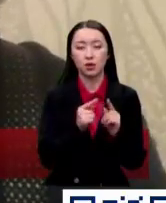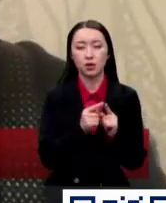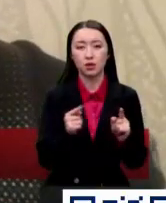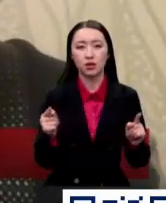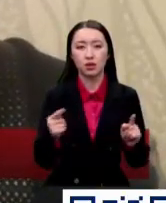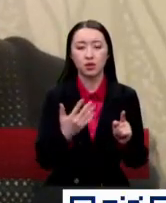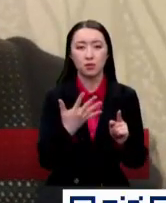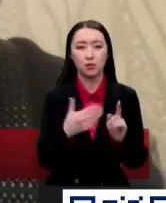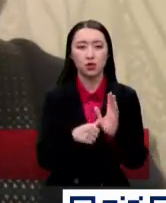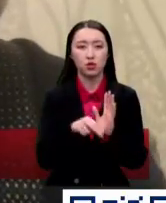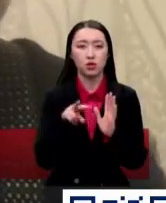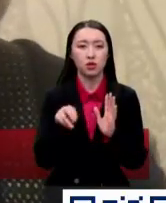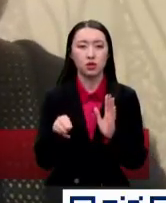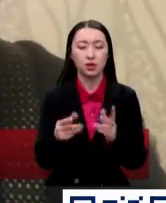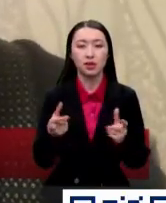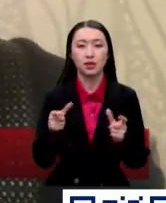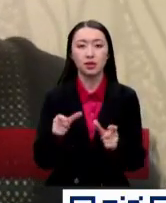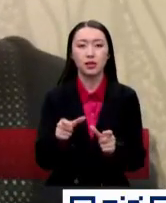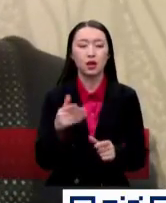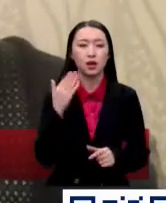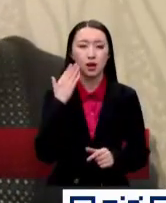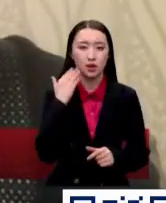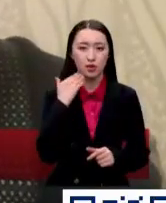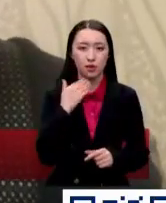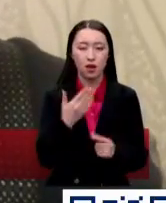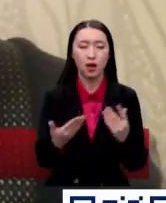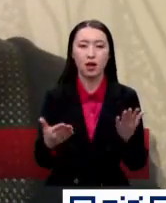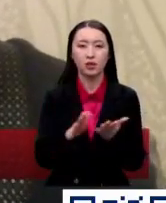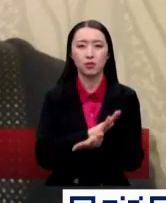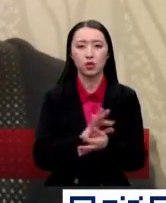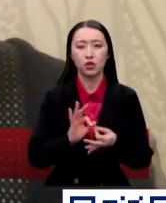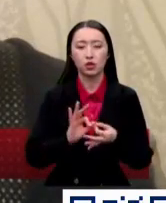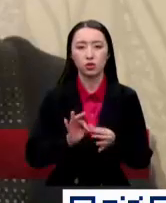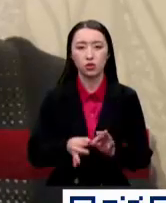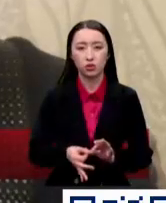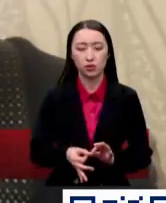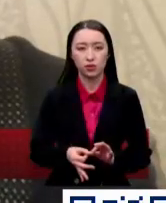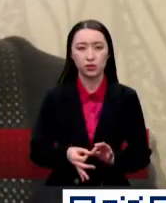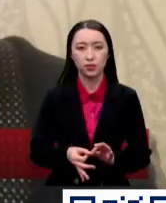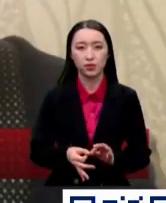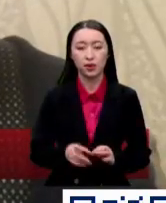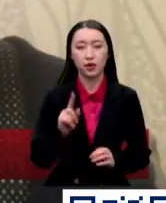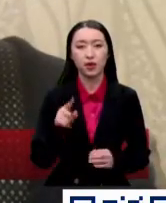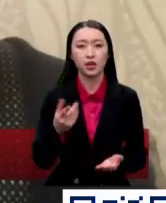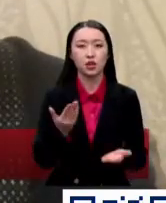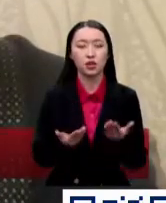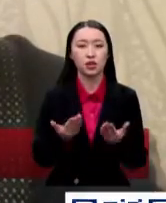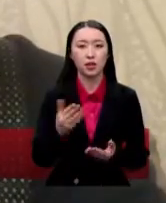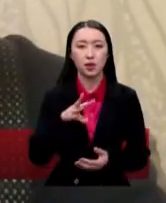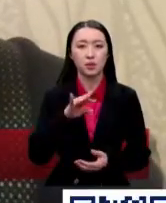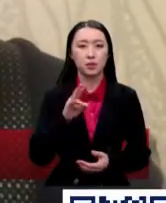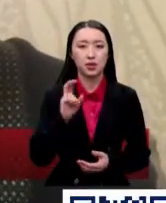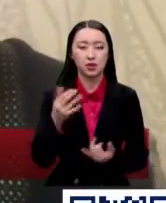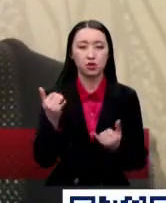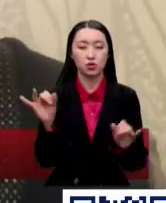есть санкции вести легко, а отменить их сложно. И даже если переговоры в Минске